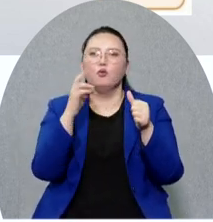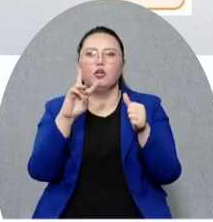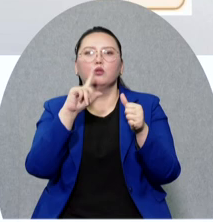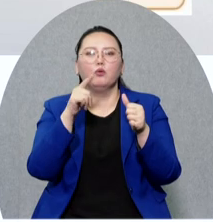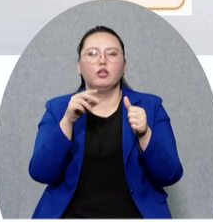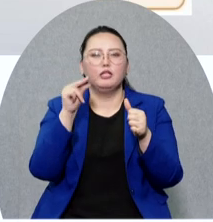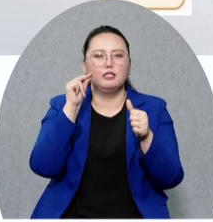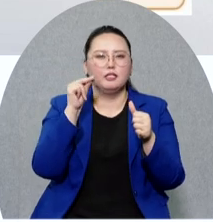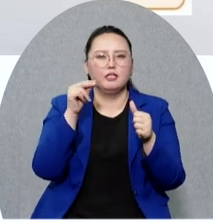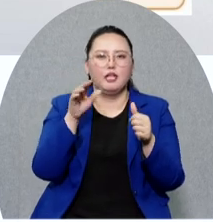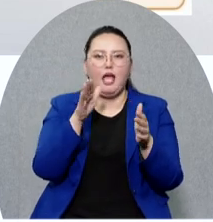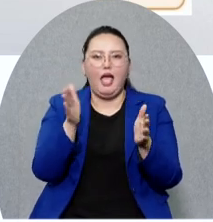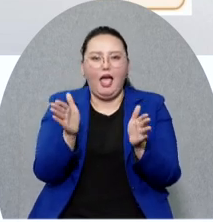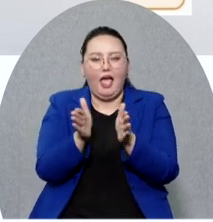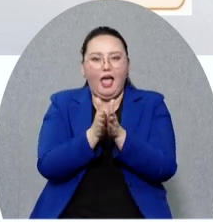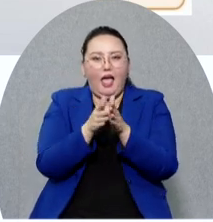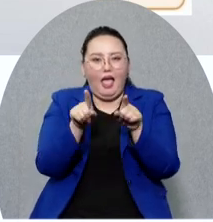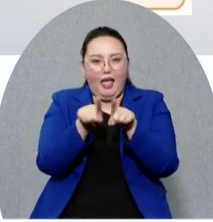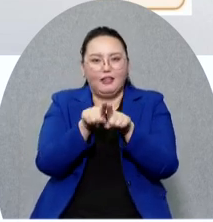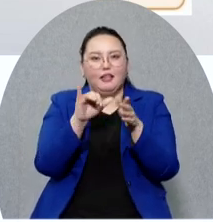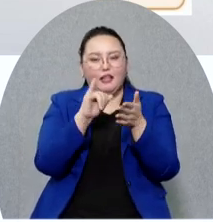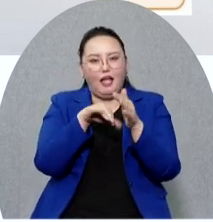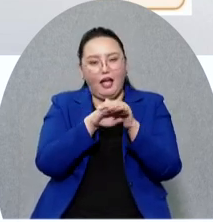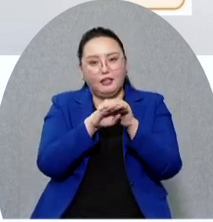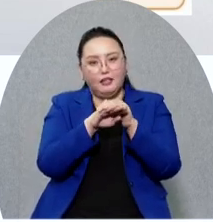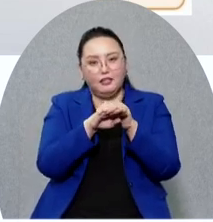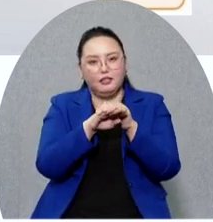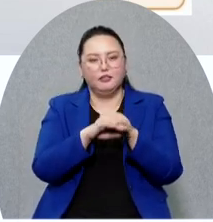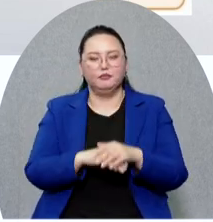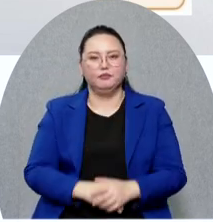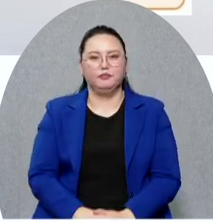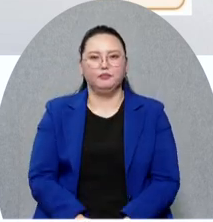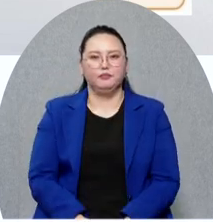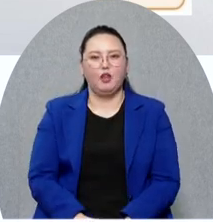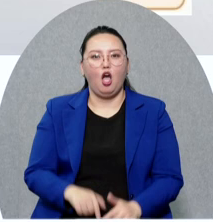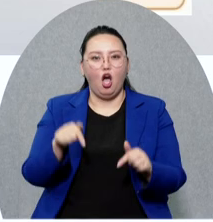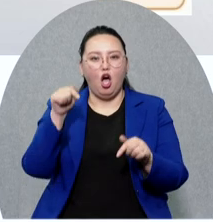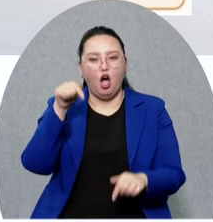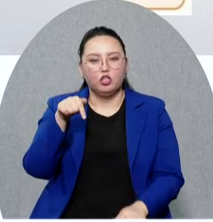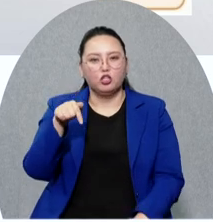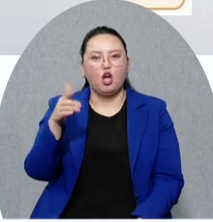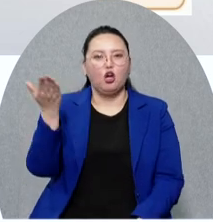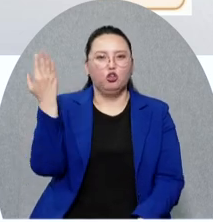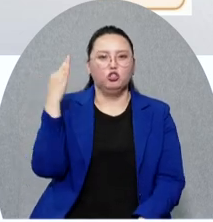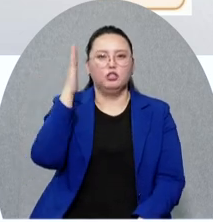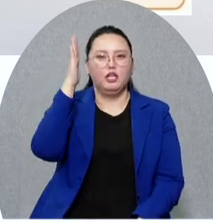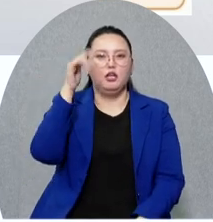шинжийг хадгалдаг учраас үйлд нэр. Эдгээр нь өнгөрсөн одоо ирээдүйд цагийг